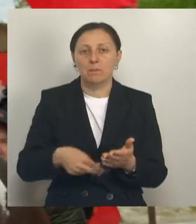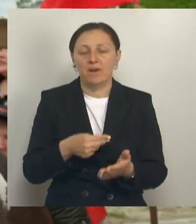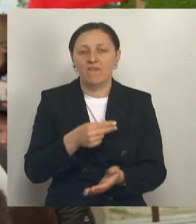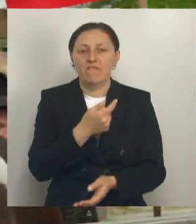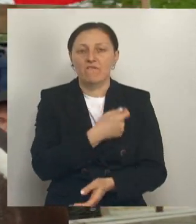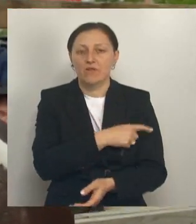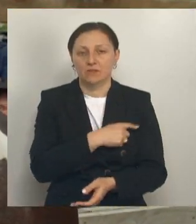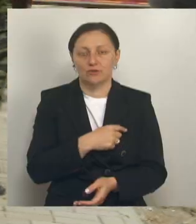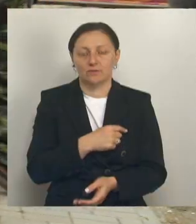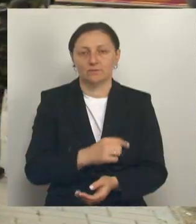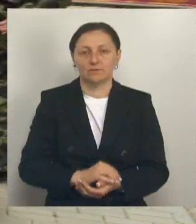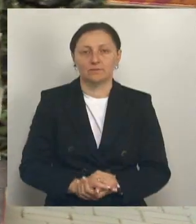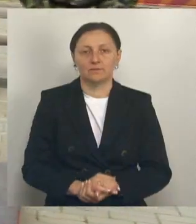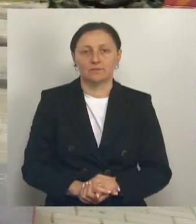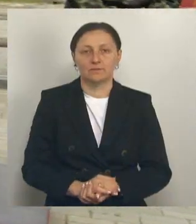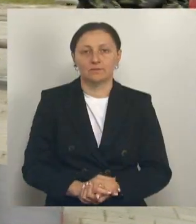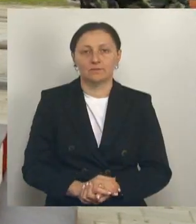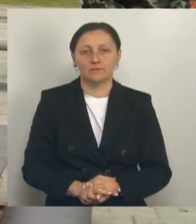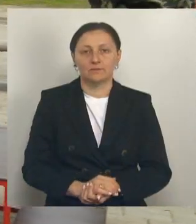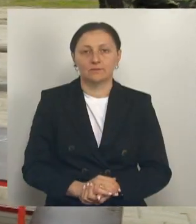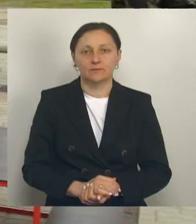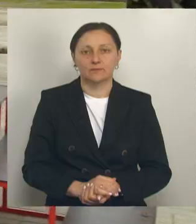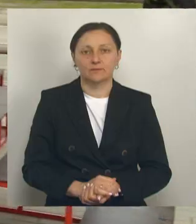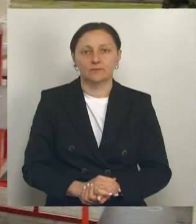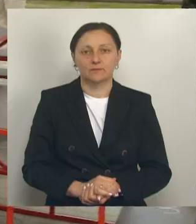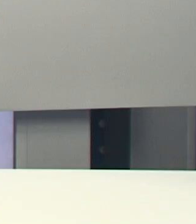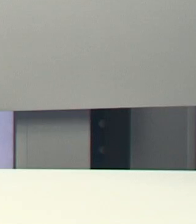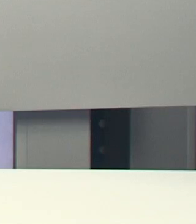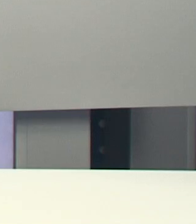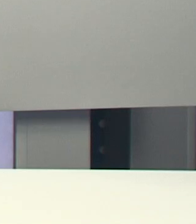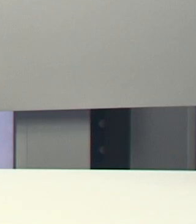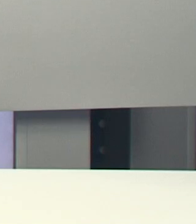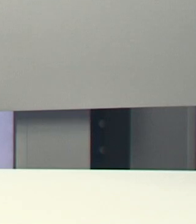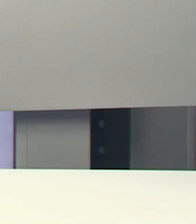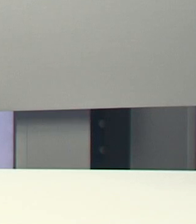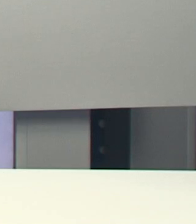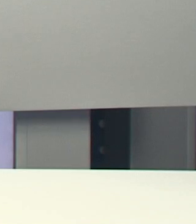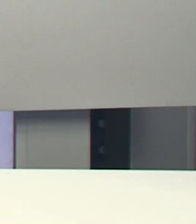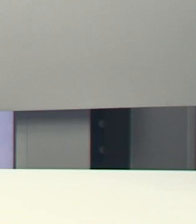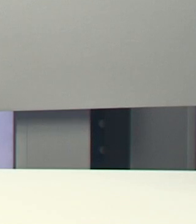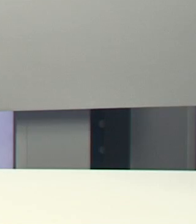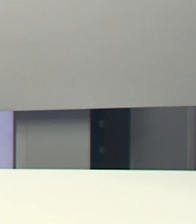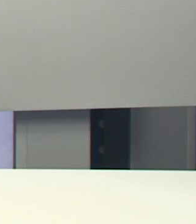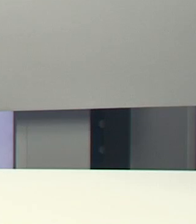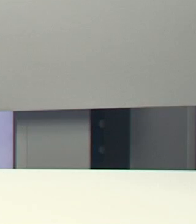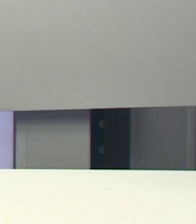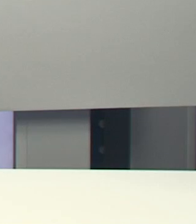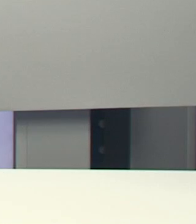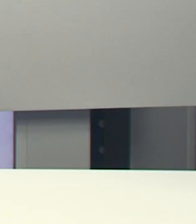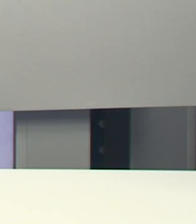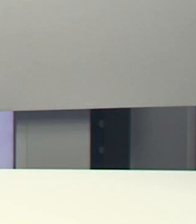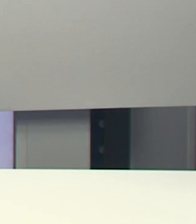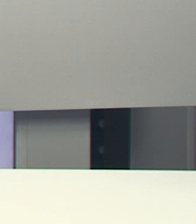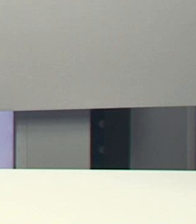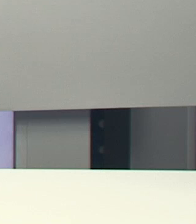Дарья Яковлева Александр Сысоев такой день на мире белогория в завершении об искусстве в Белгороде открыли передвижную